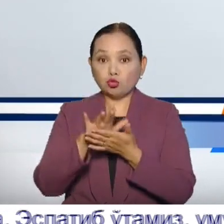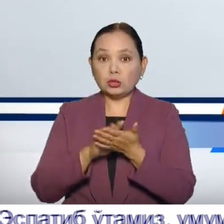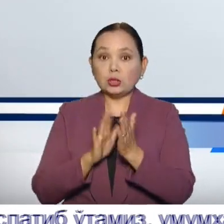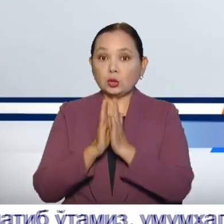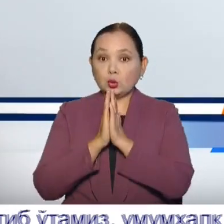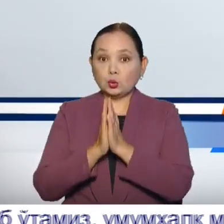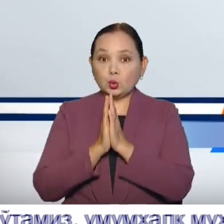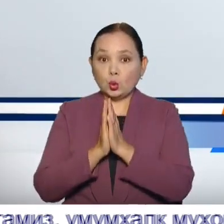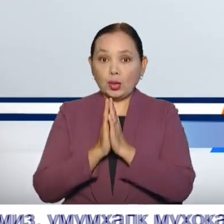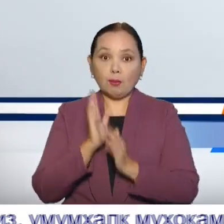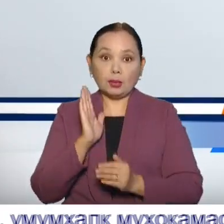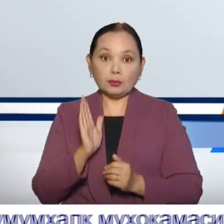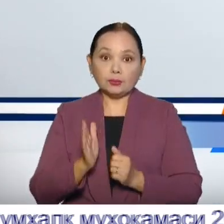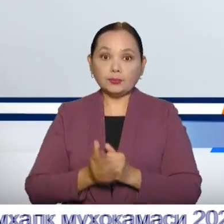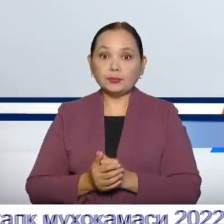Kechirishlaringizni